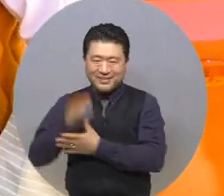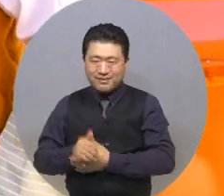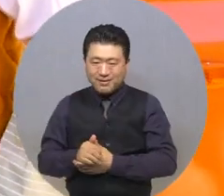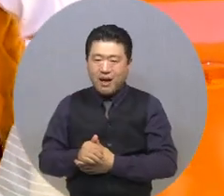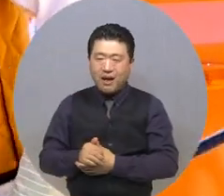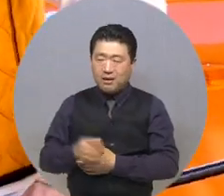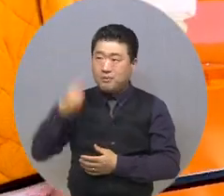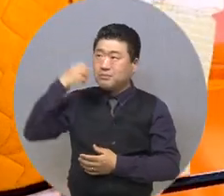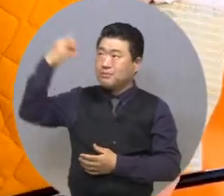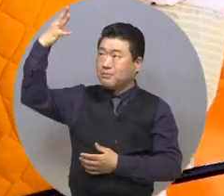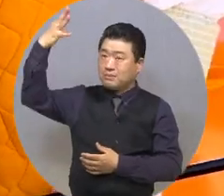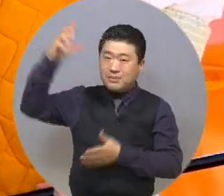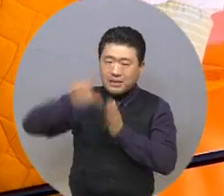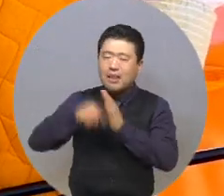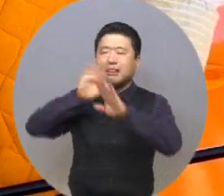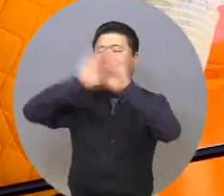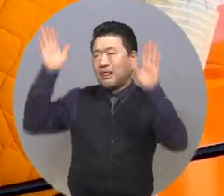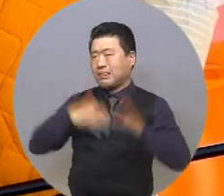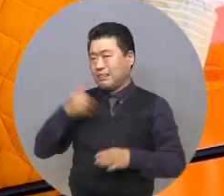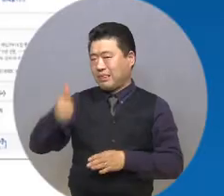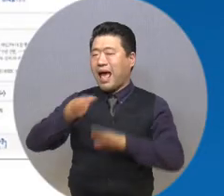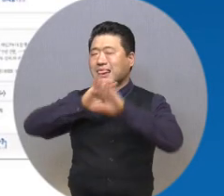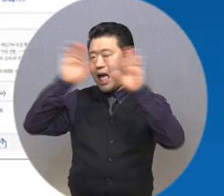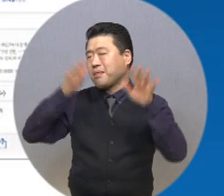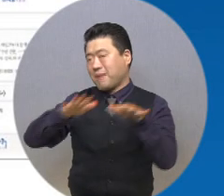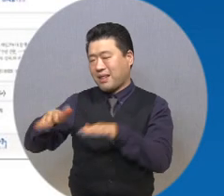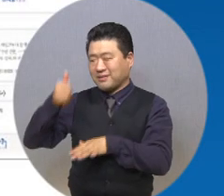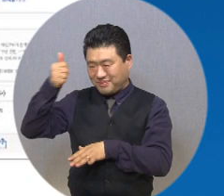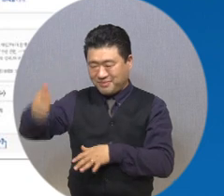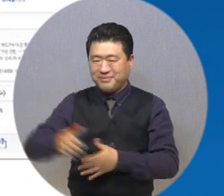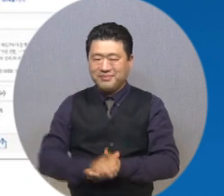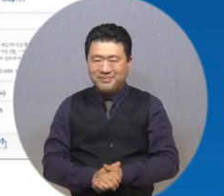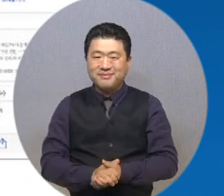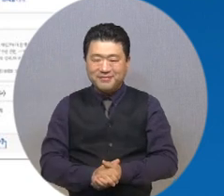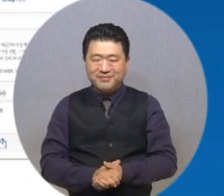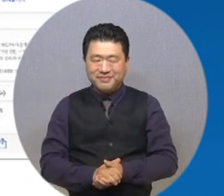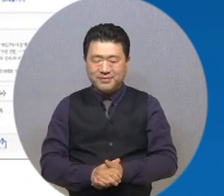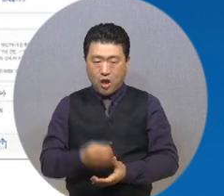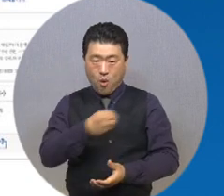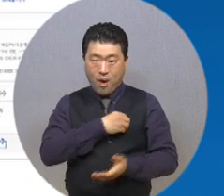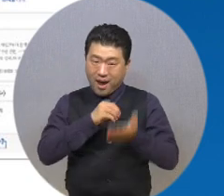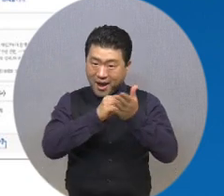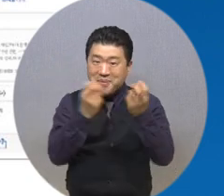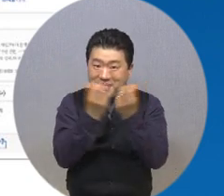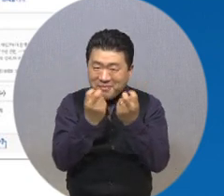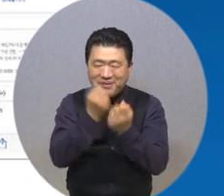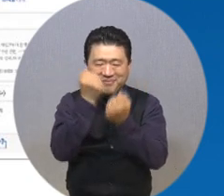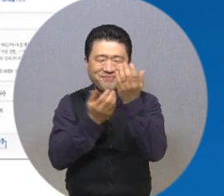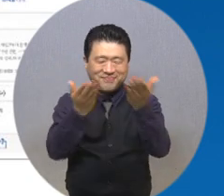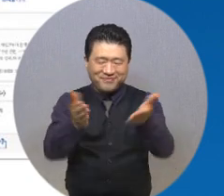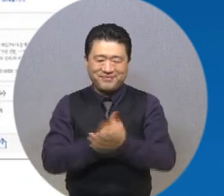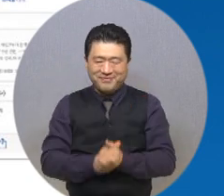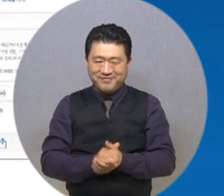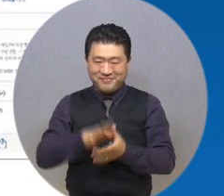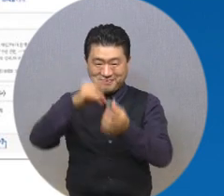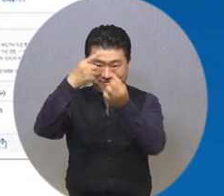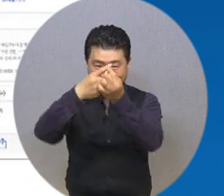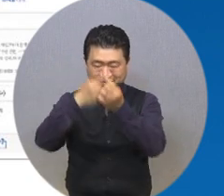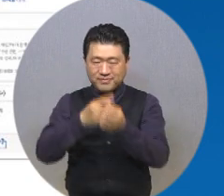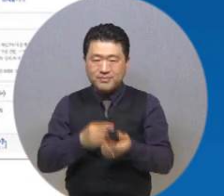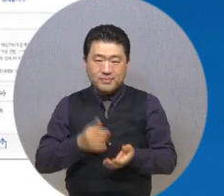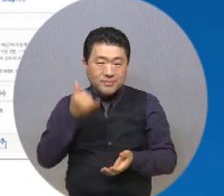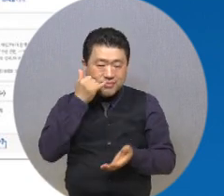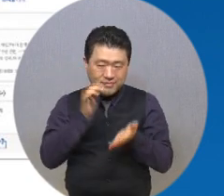뜨실 때 낮에 갈 거예요. 여수 낮바다. 남도장터 회원 가입 방법 알려드리겠습니다. 먼저